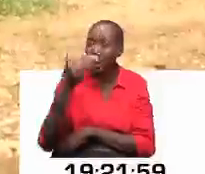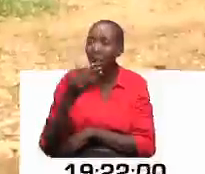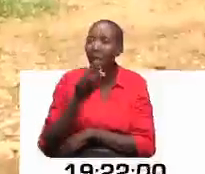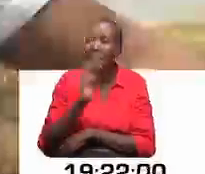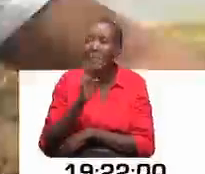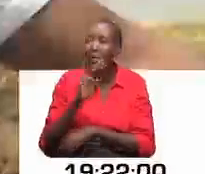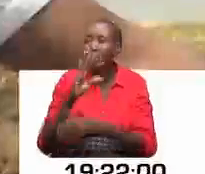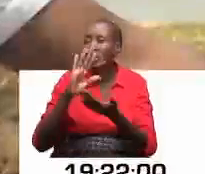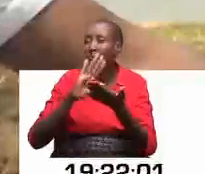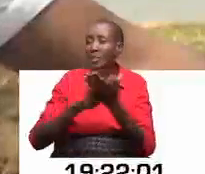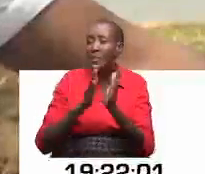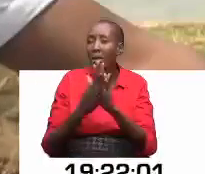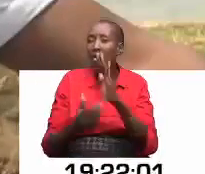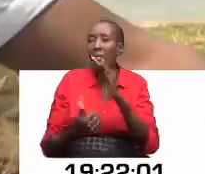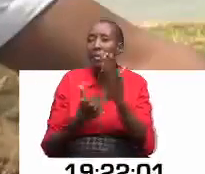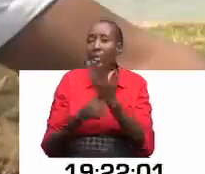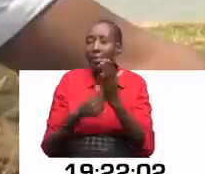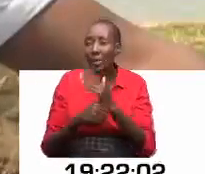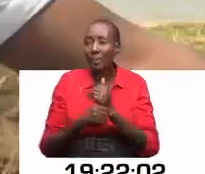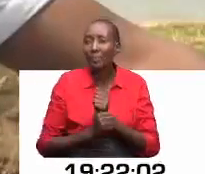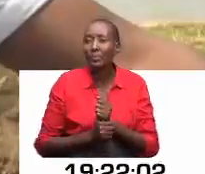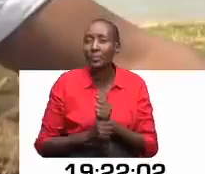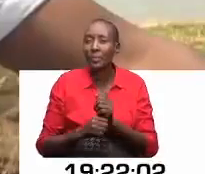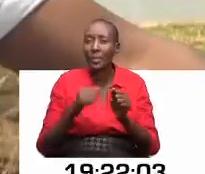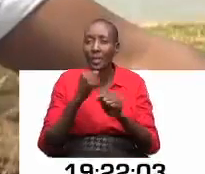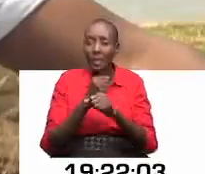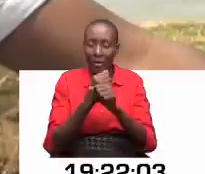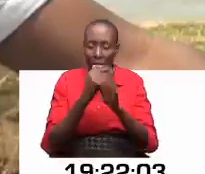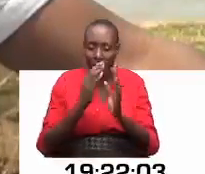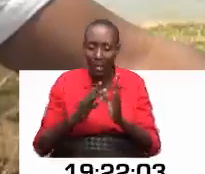kero. Wafanyikazi wa hoteli